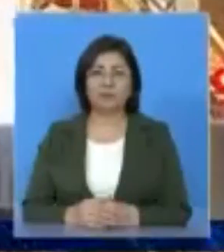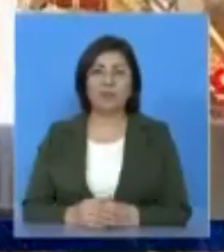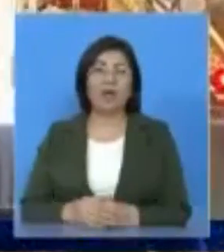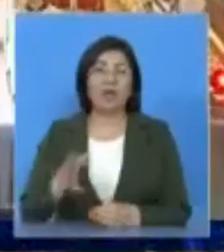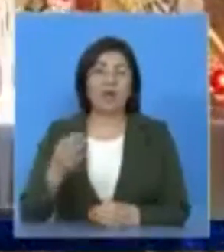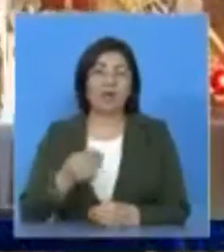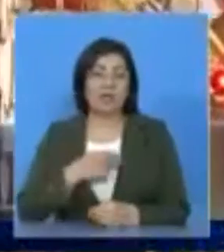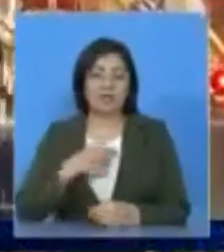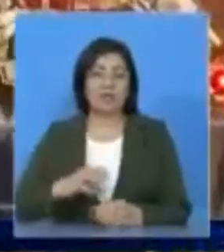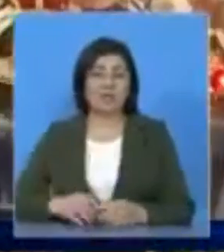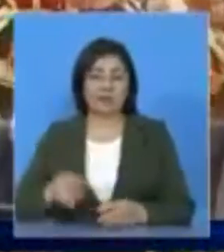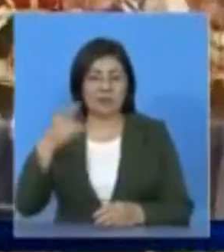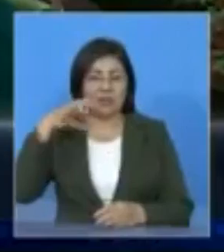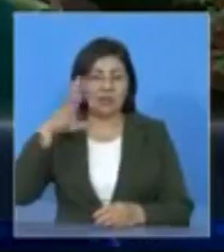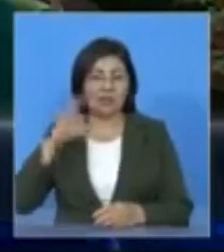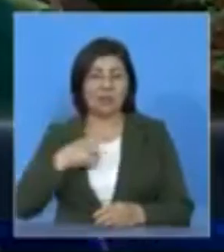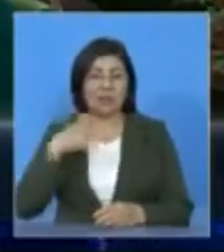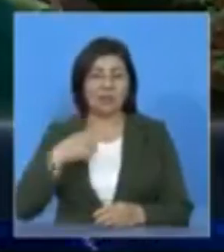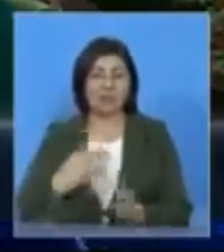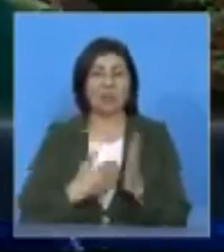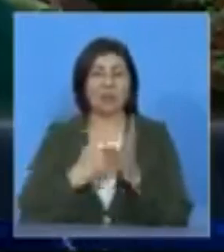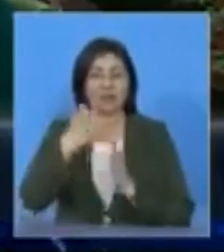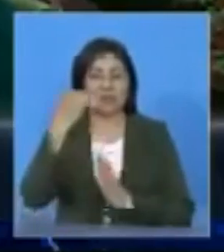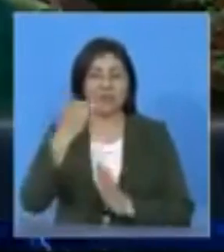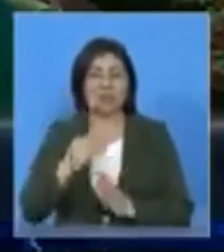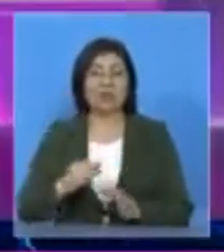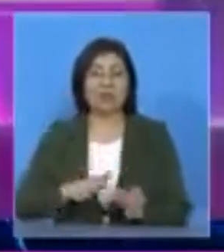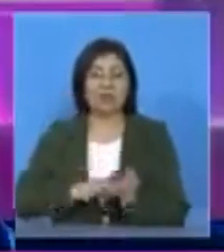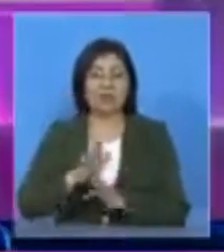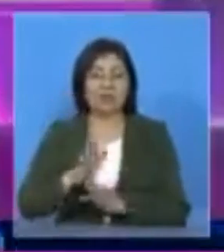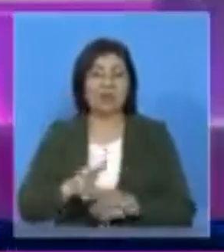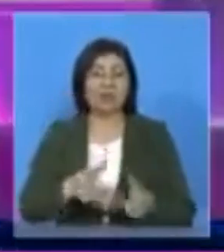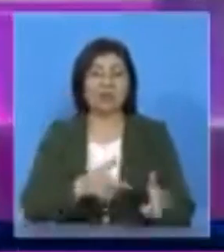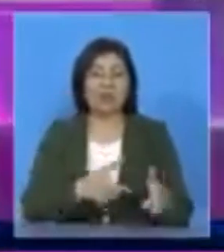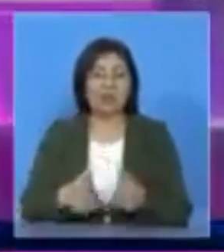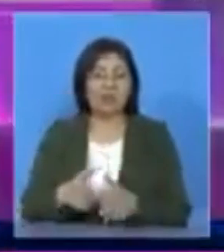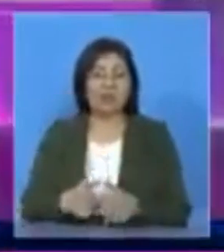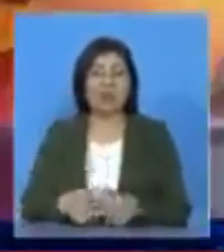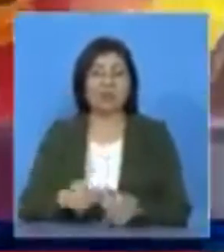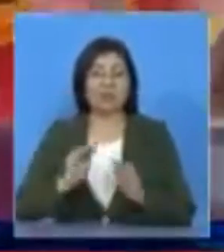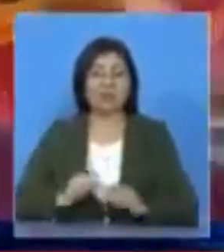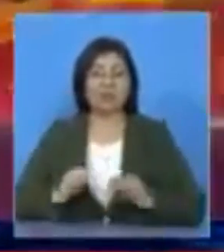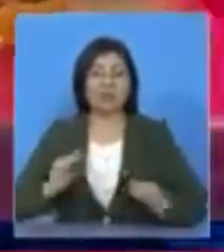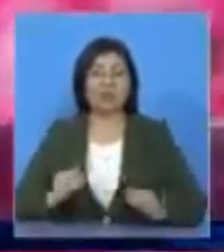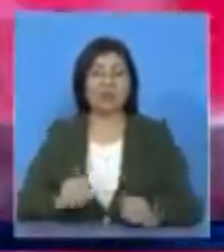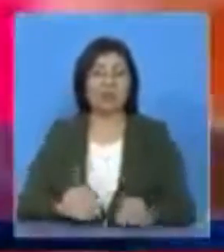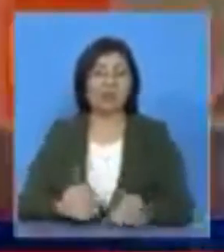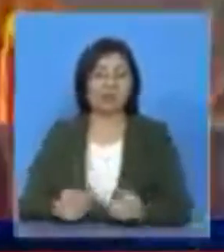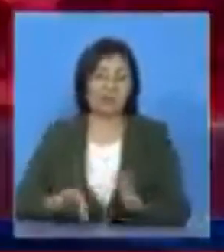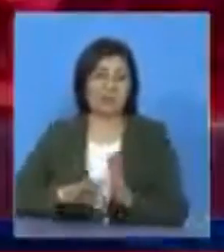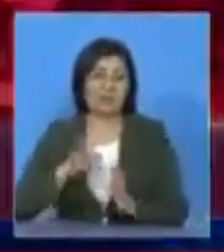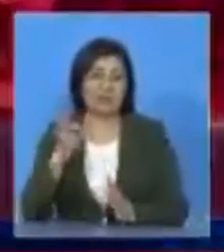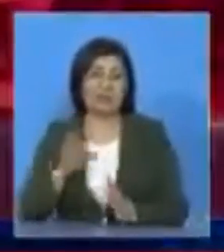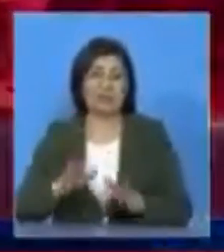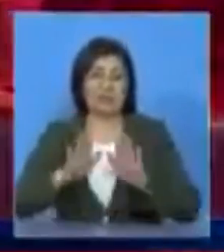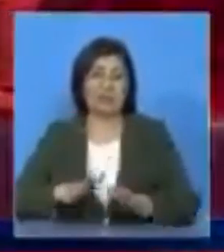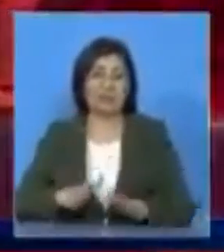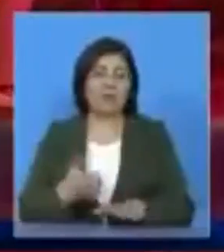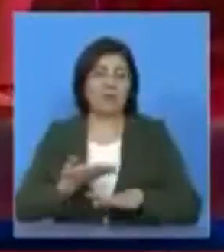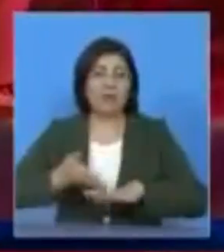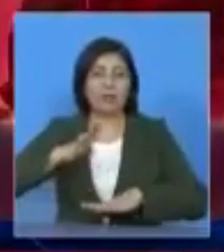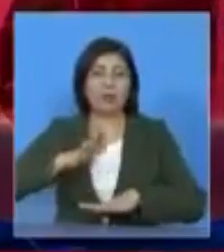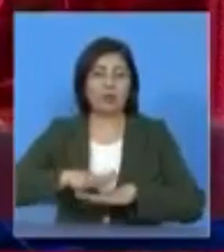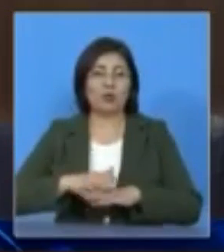Конечно, знаменитости не могли не отметить высокий уровень исполнения и подготовки участников, судить которых и присваивать места было